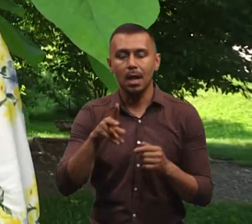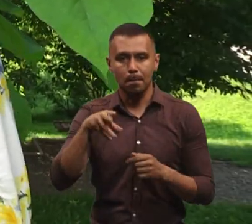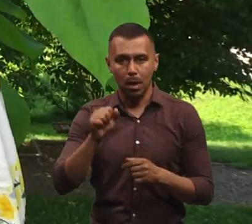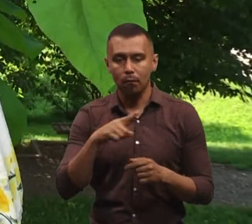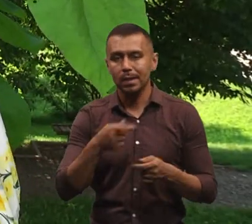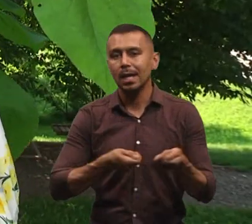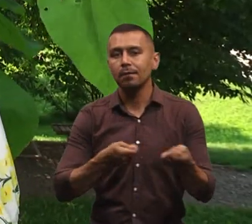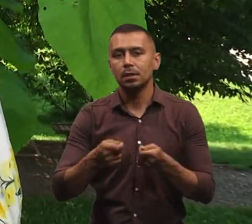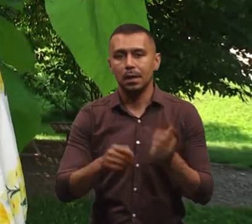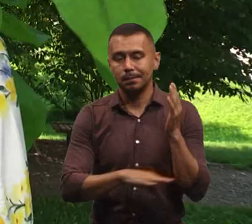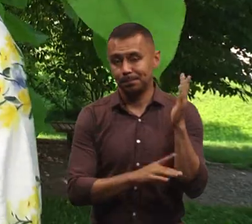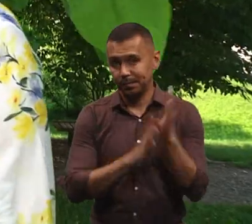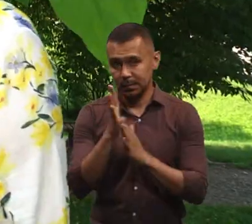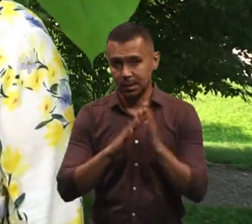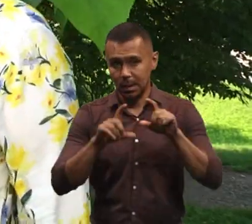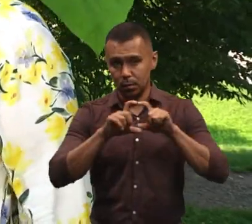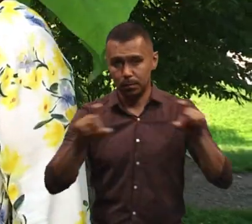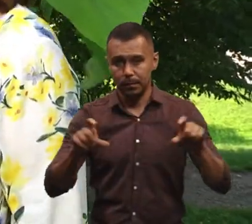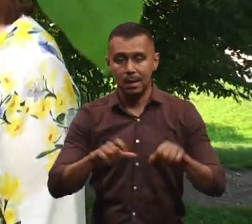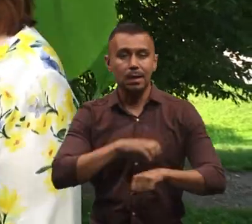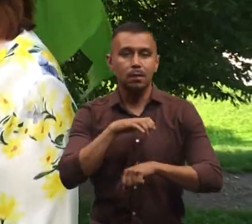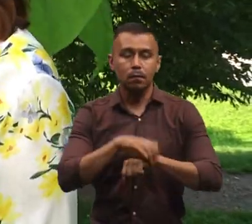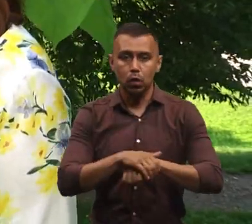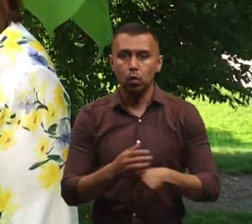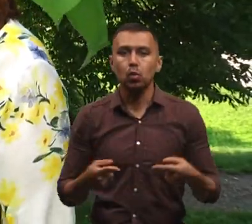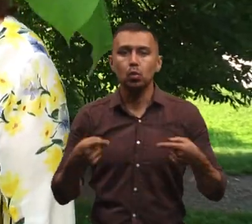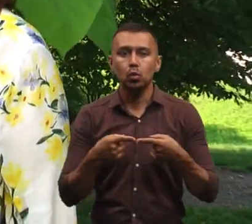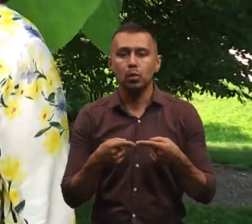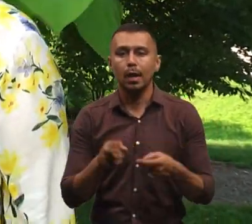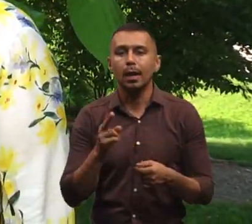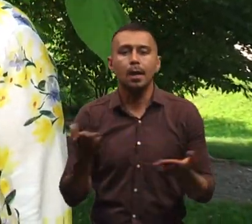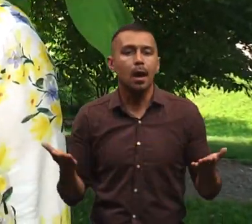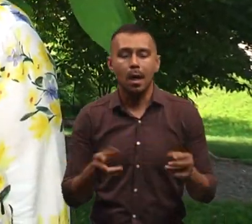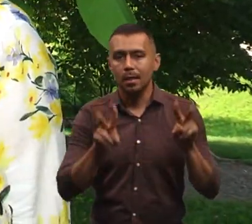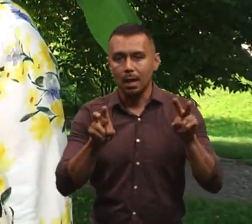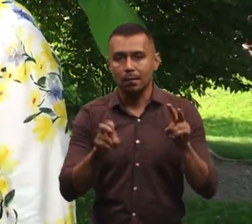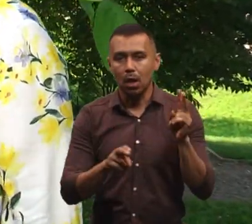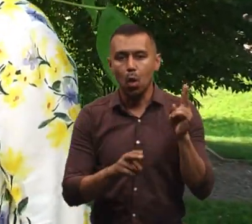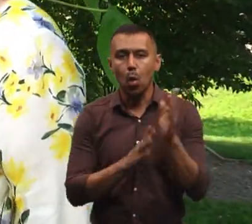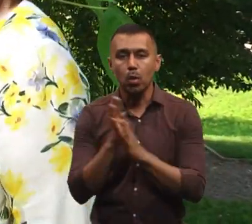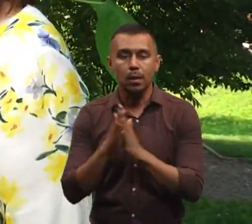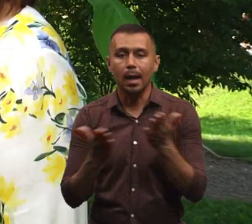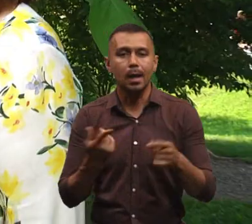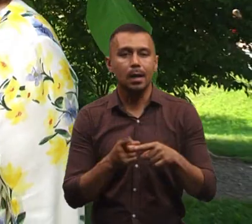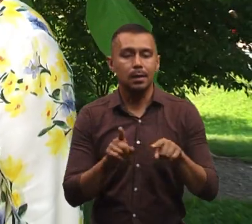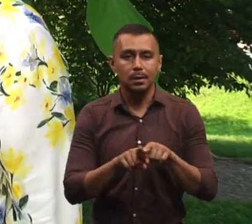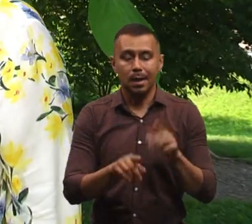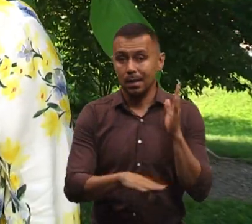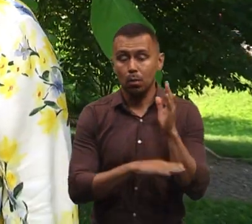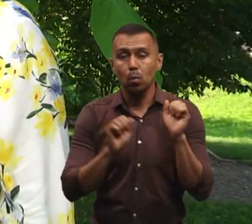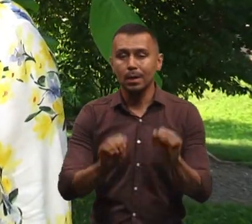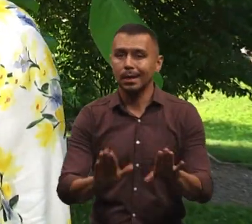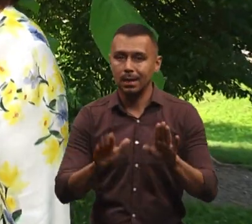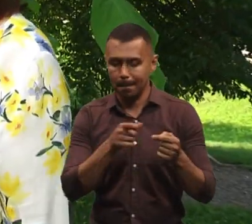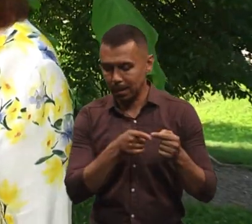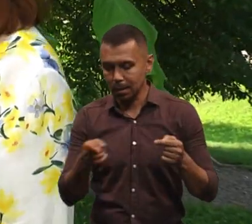говорить керівниця саду Людмила Казімірова. Зафіксувати точно, яка назва рослини, тобто який це таксон, можна тільки